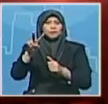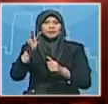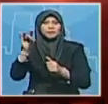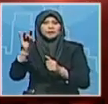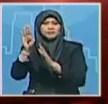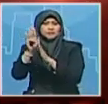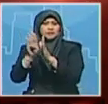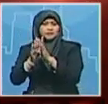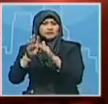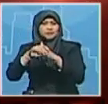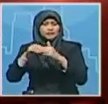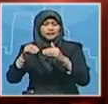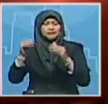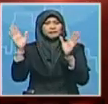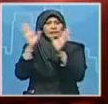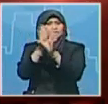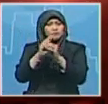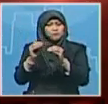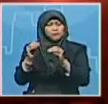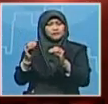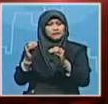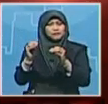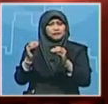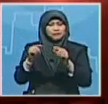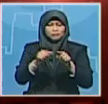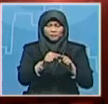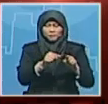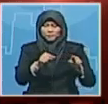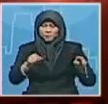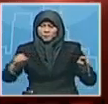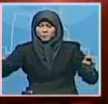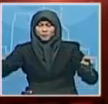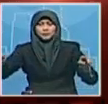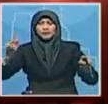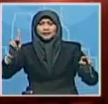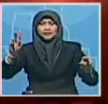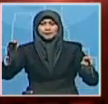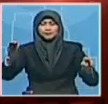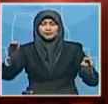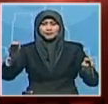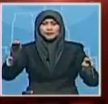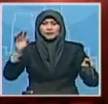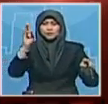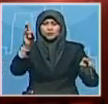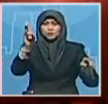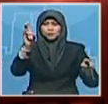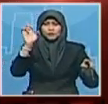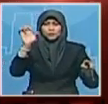RM12.86 bilion. Di Sarawak, panjang kilometer jalan yang dilaksanakan fasa pertama ialah